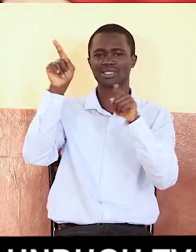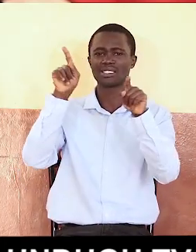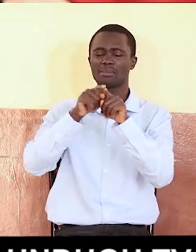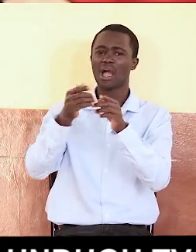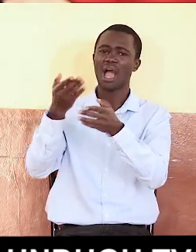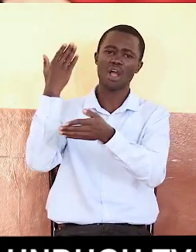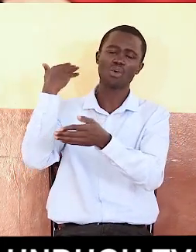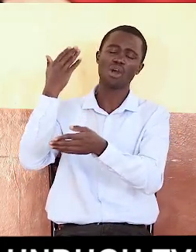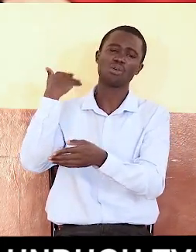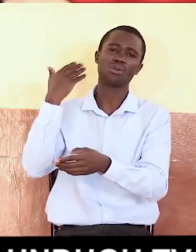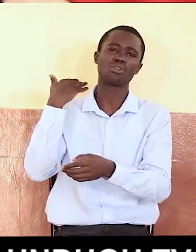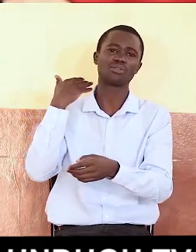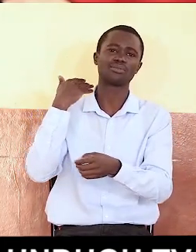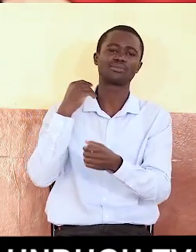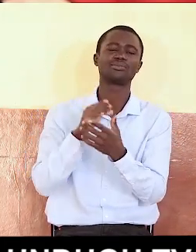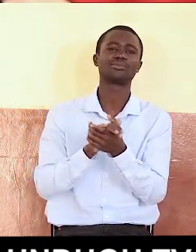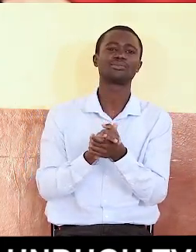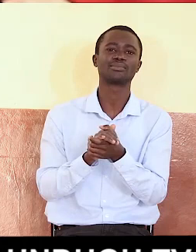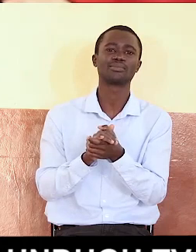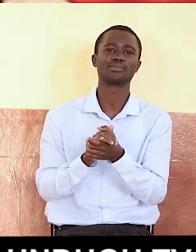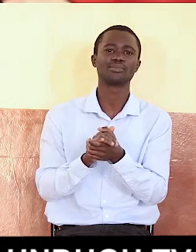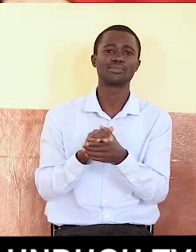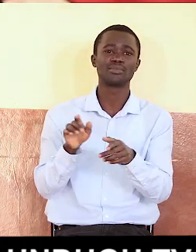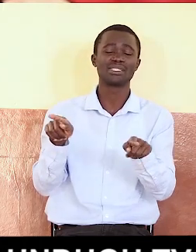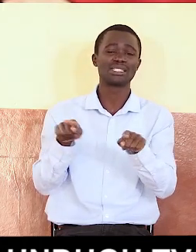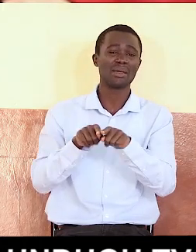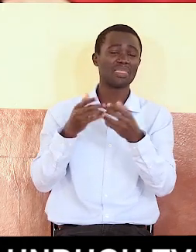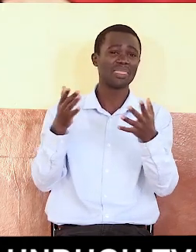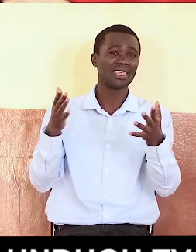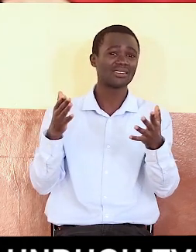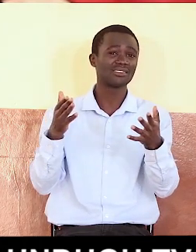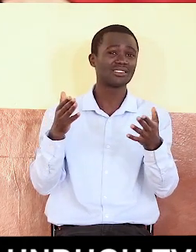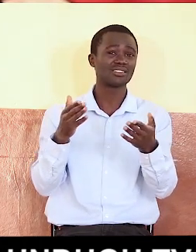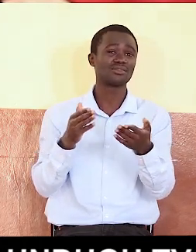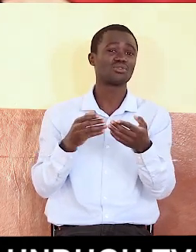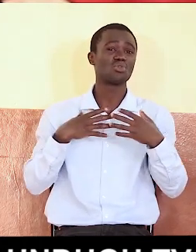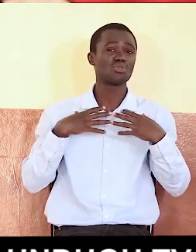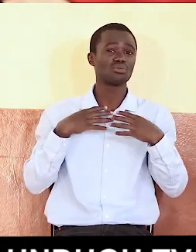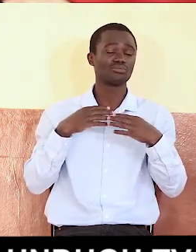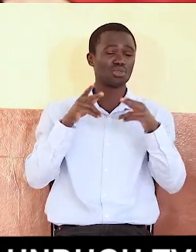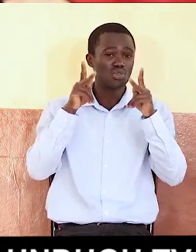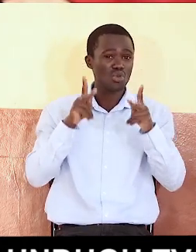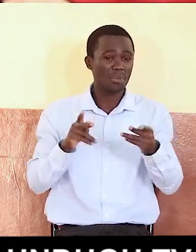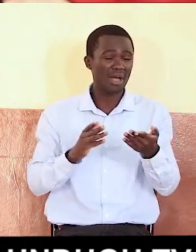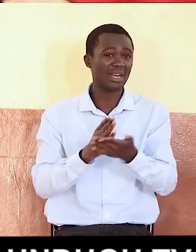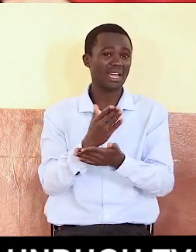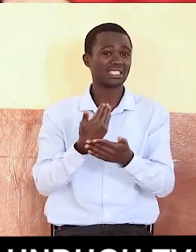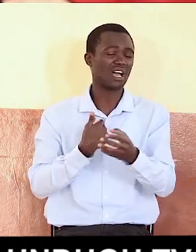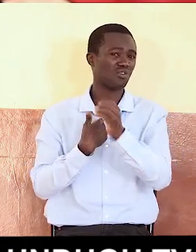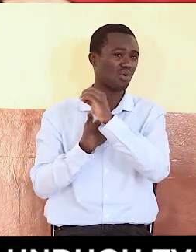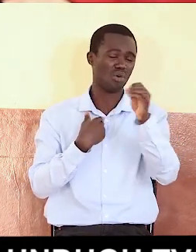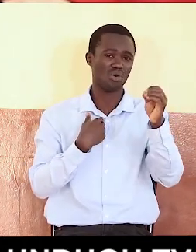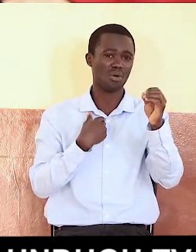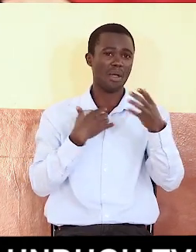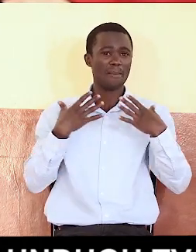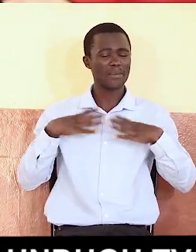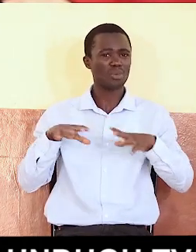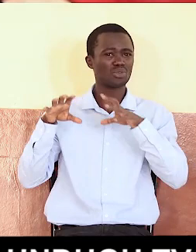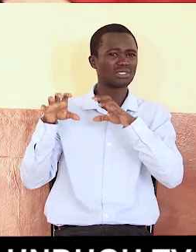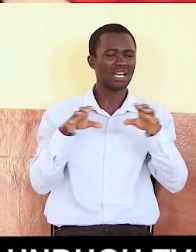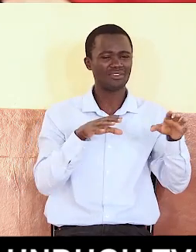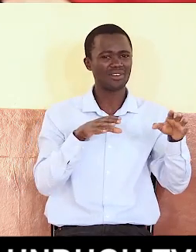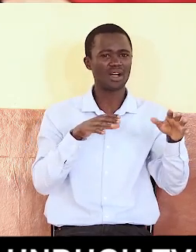za kali, hata kile tunaita human rights akikuwa, kwa sababu watu walikuwa wanateswa, kulikuwa na vita